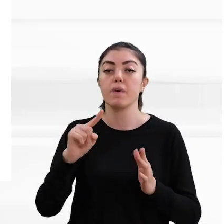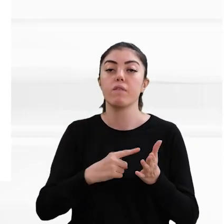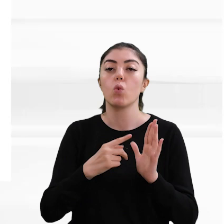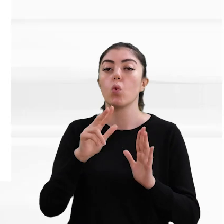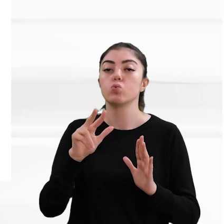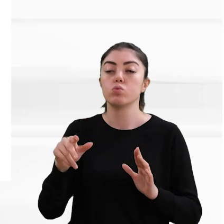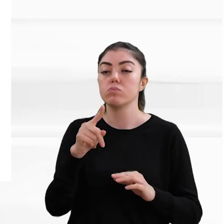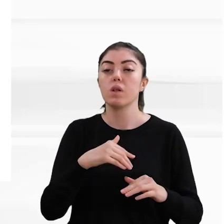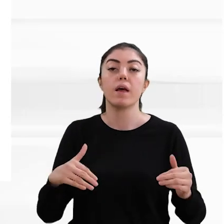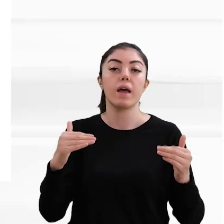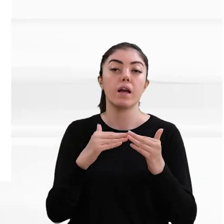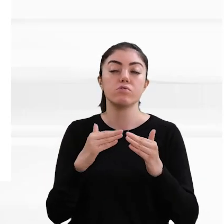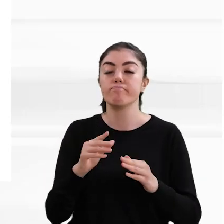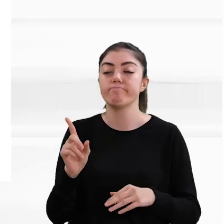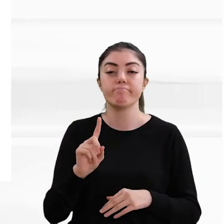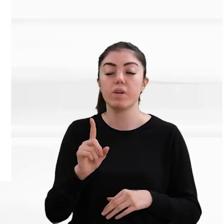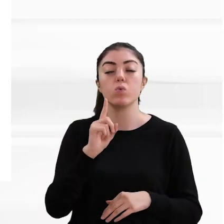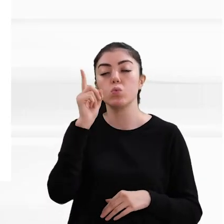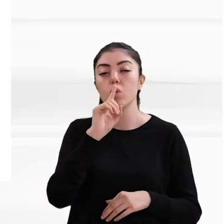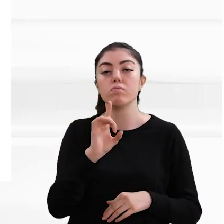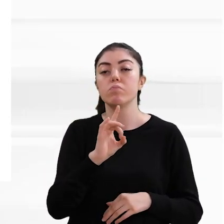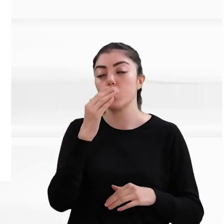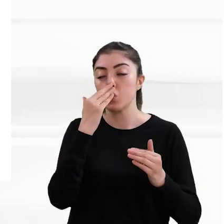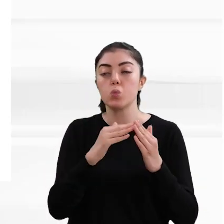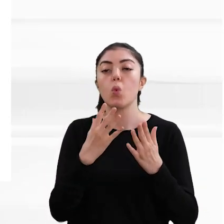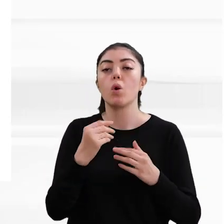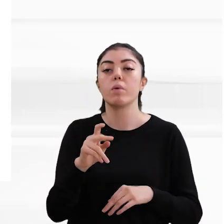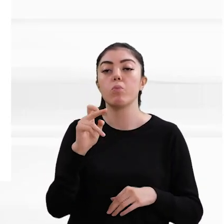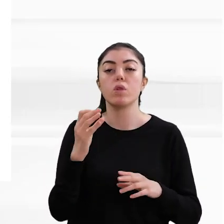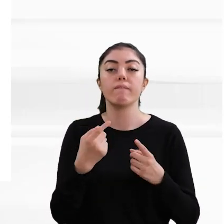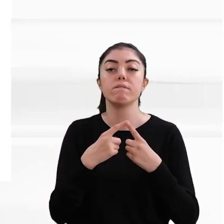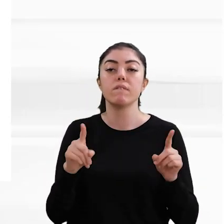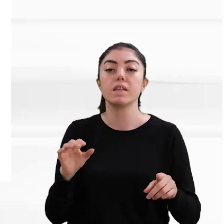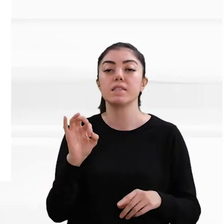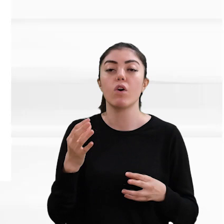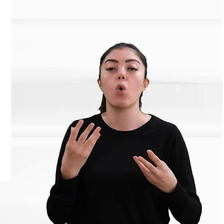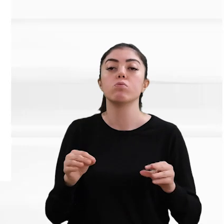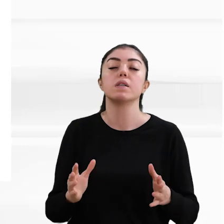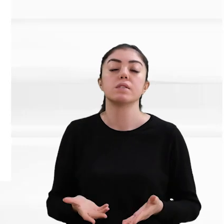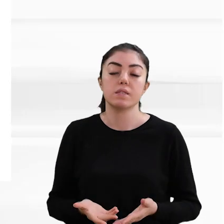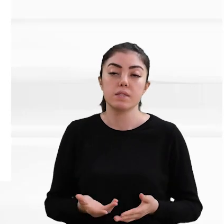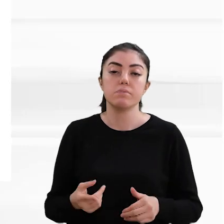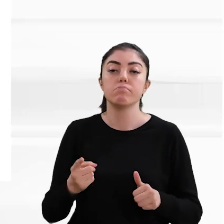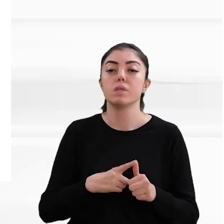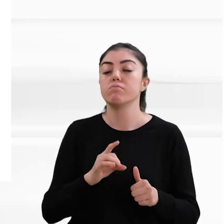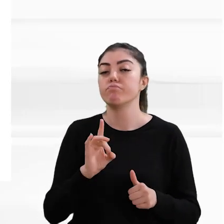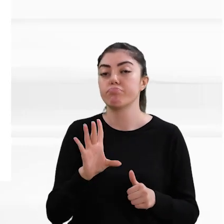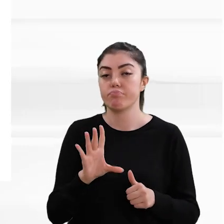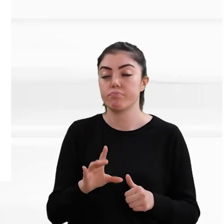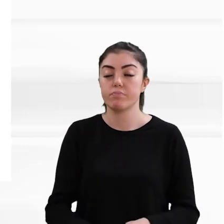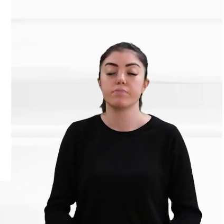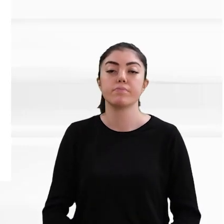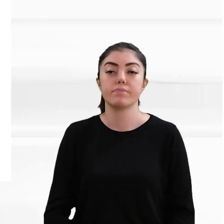VL 1,33. Yani bunlar eşit değil. Dolayısıyla bunların potansiyel farkları 0 olamaz.